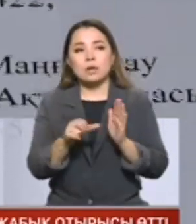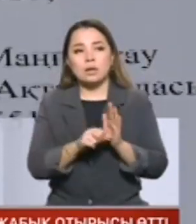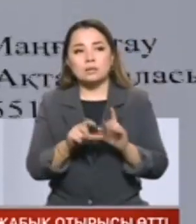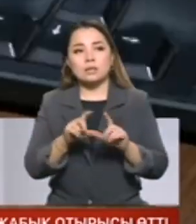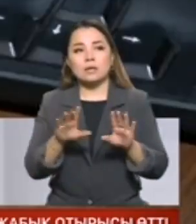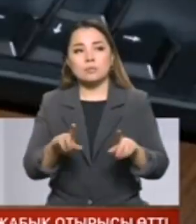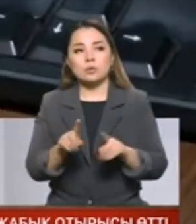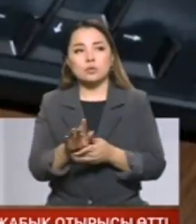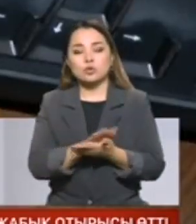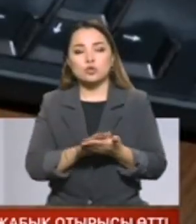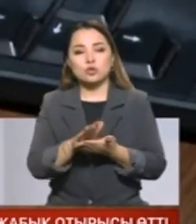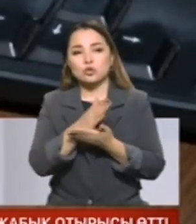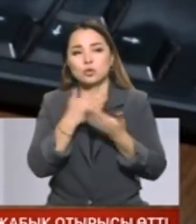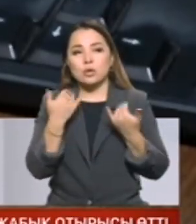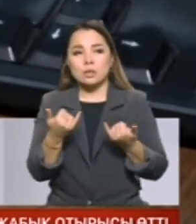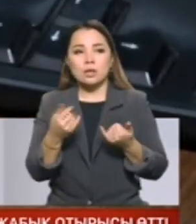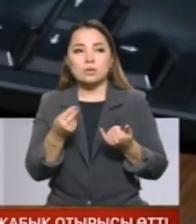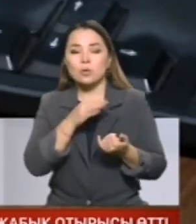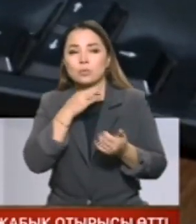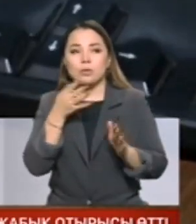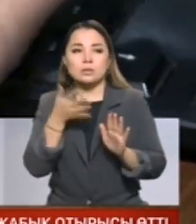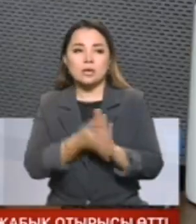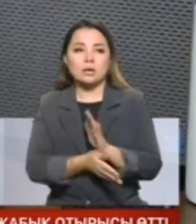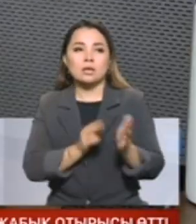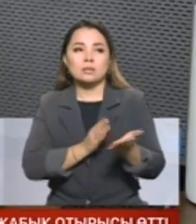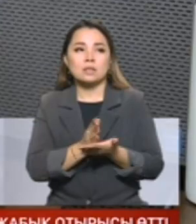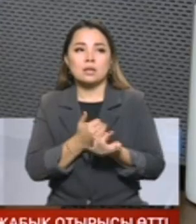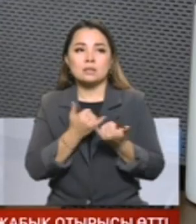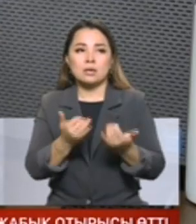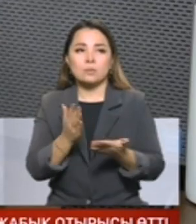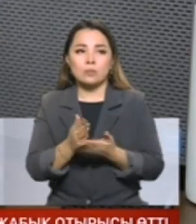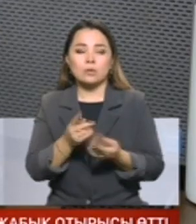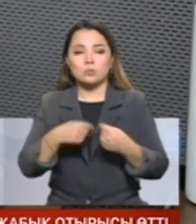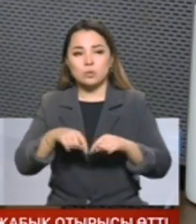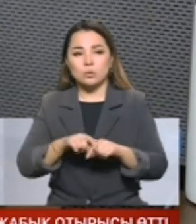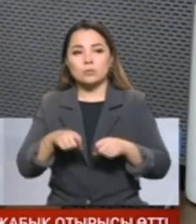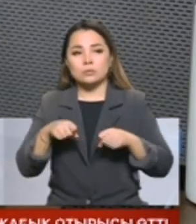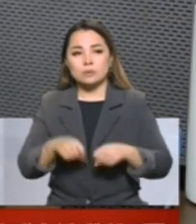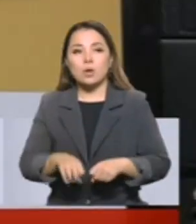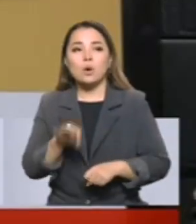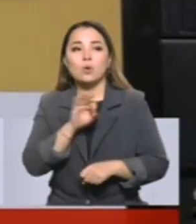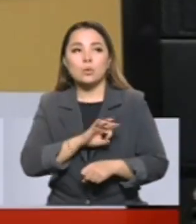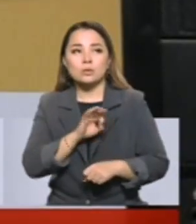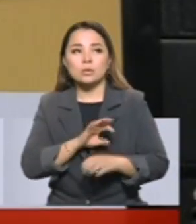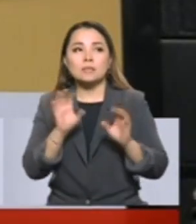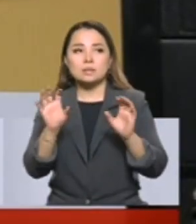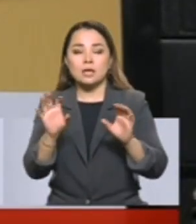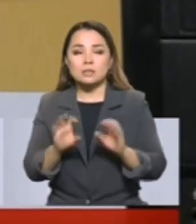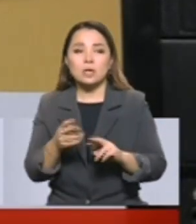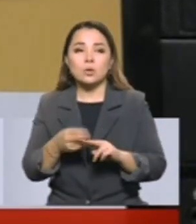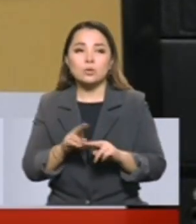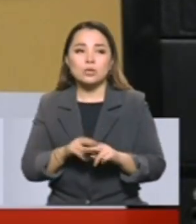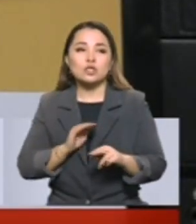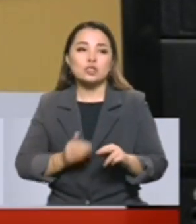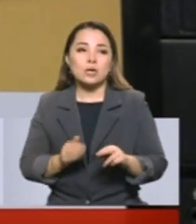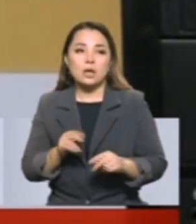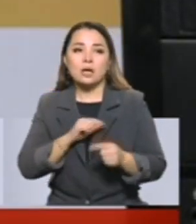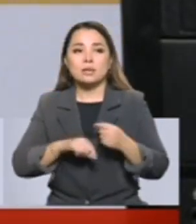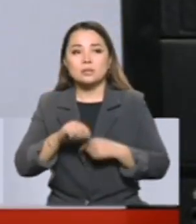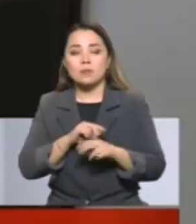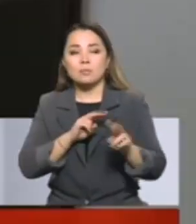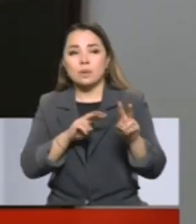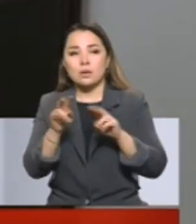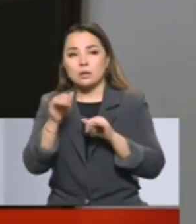мекеменің тізімінде жоқ. Дегенмен, қыруар қаржыға қызмет ұсынып отыр. Ал құзырлы орган қолданыстағы заңға сәйкес мұндай жеке кәсіпкерлердің жұмысын